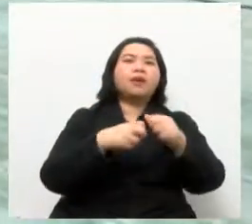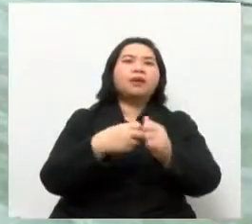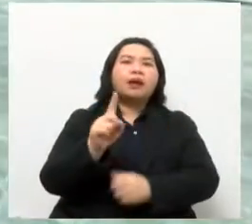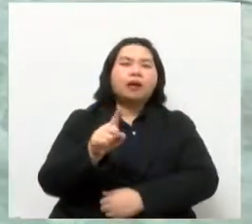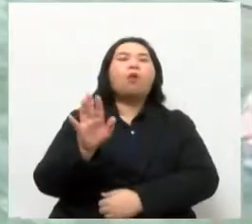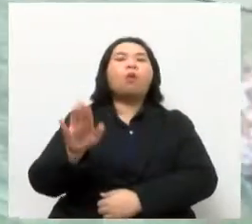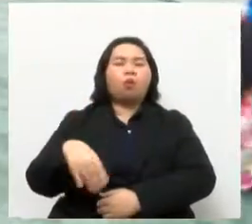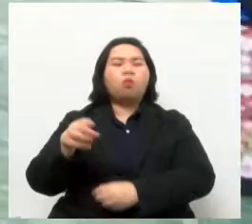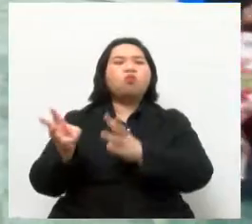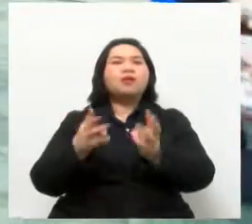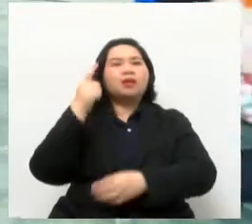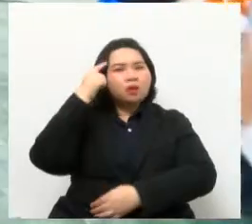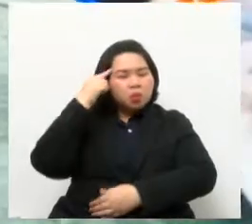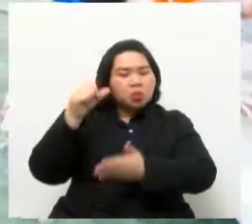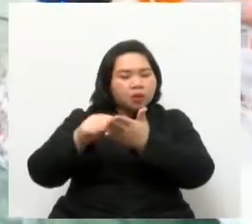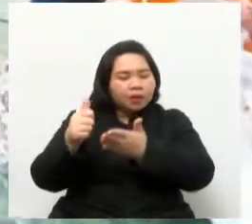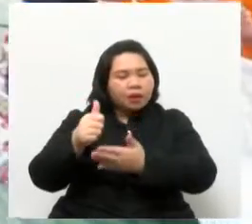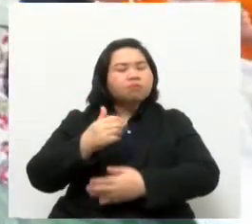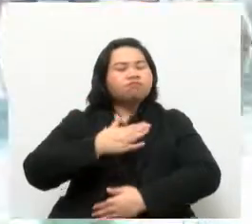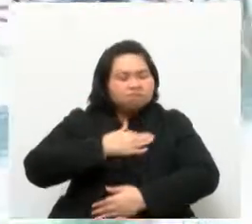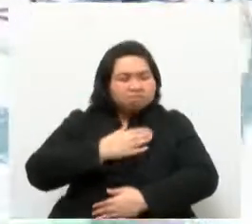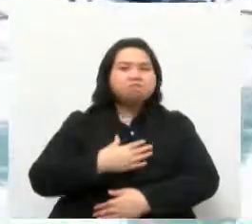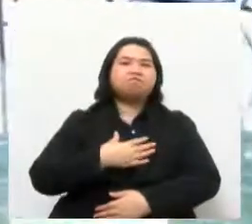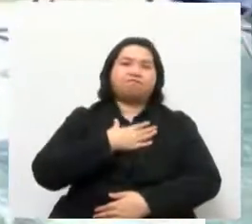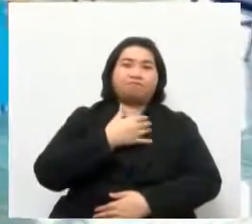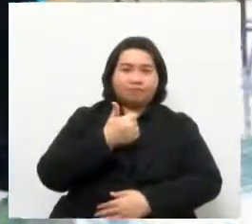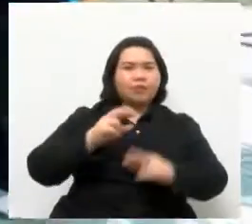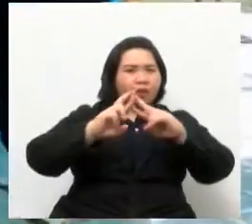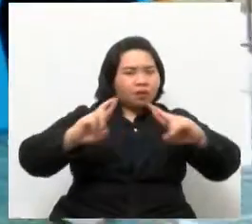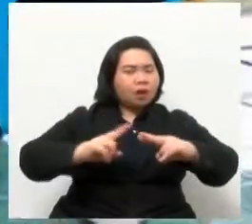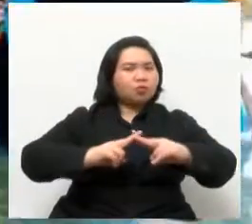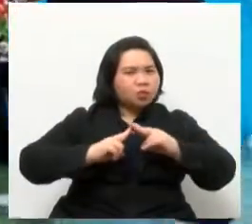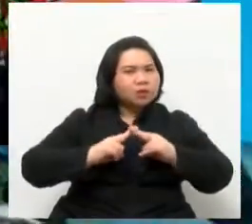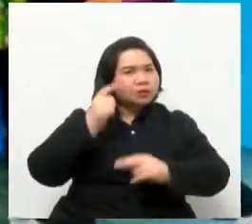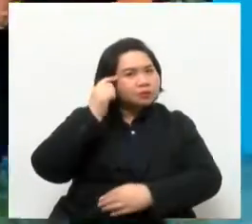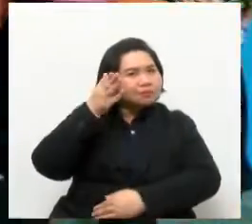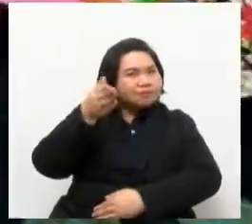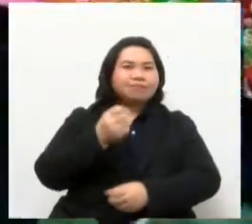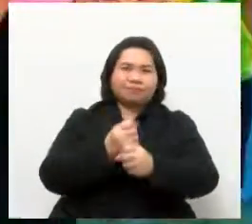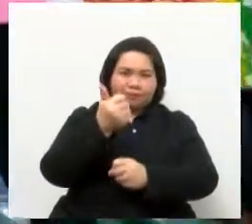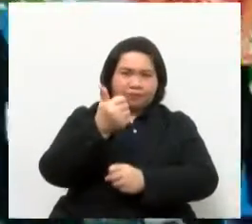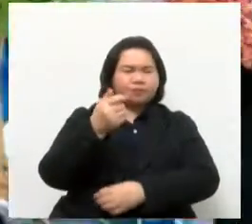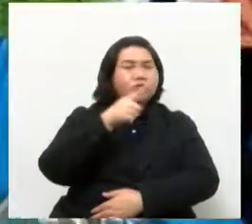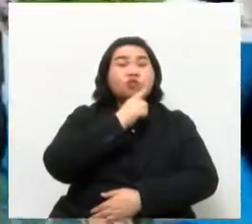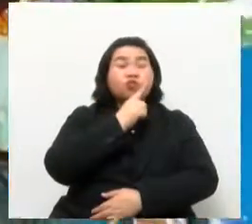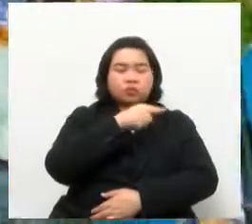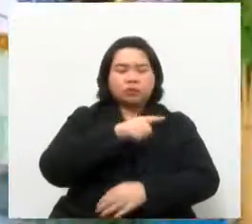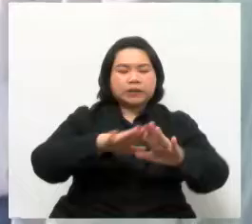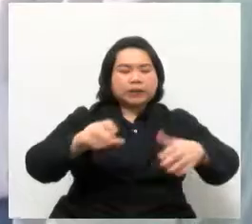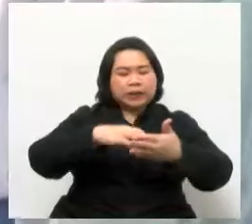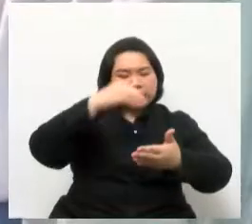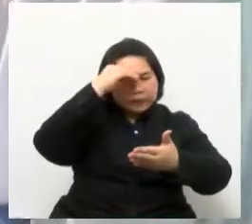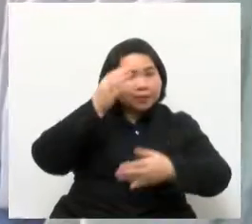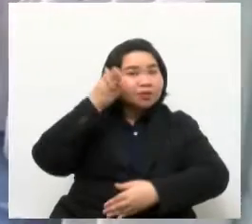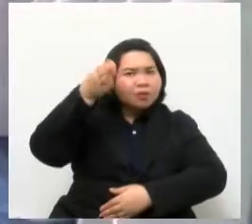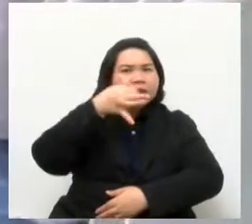ให้นักเรียนเกิดความภาคภูมิใจในการทำธุรกิจของตนเองพร้อมต่อยอดอาชีพของนักเรียนเองในอนา